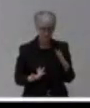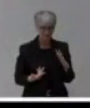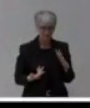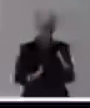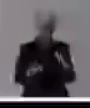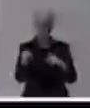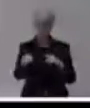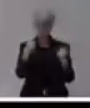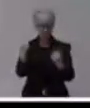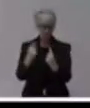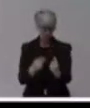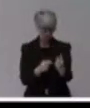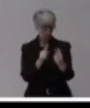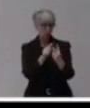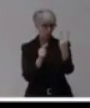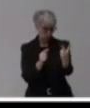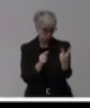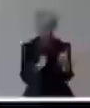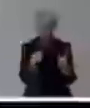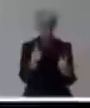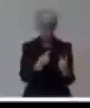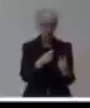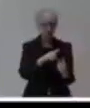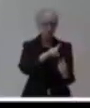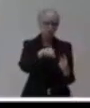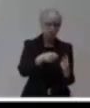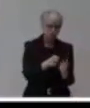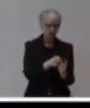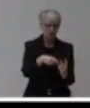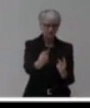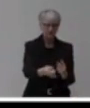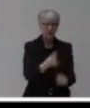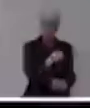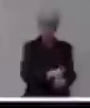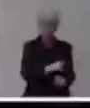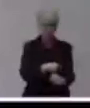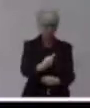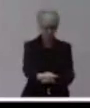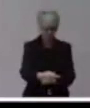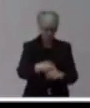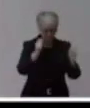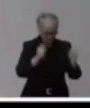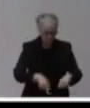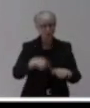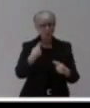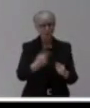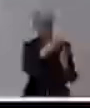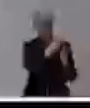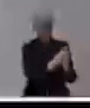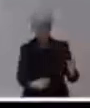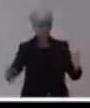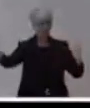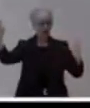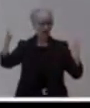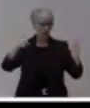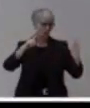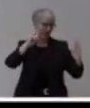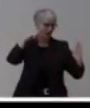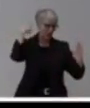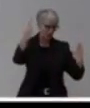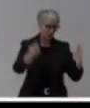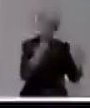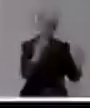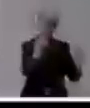realizzati 2, abbiamo altri 2 cicli in programma da settembre e poi tutto l'anno prossimo per gli altri